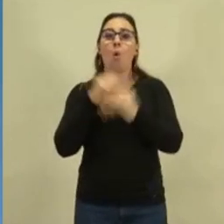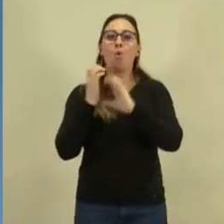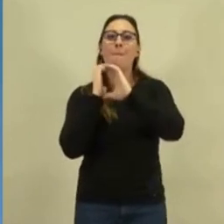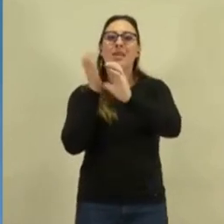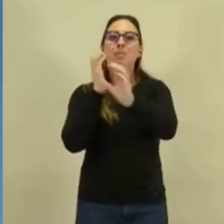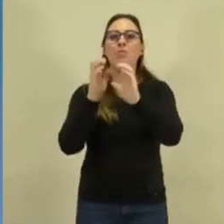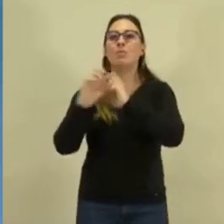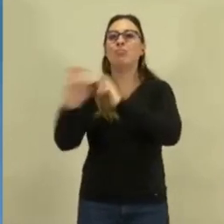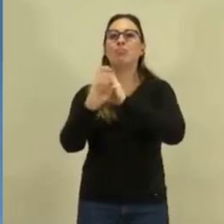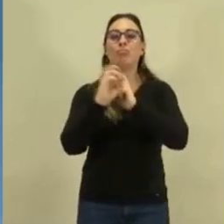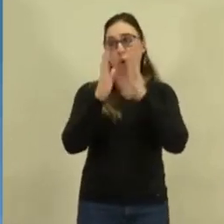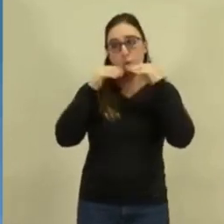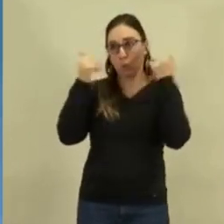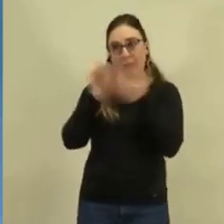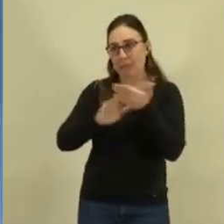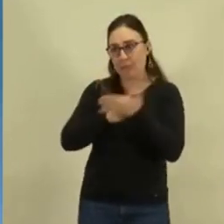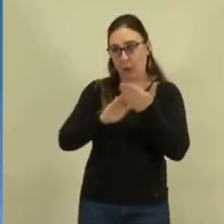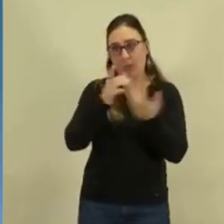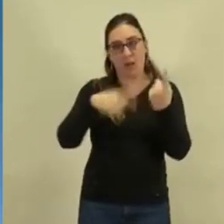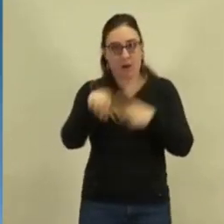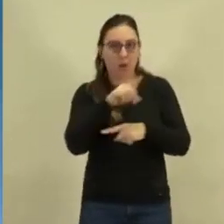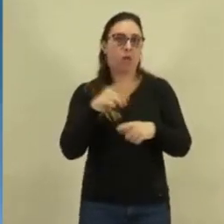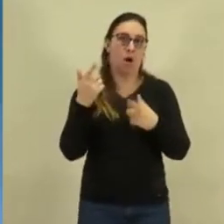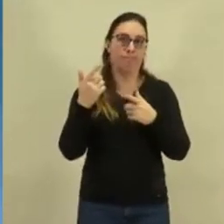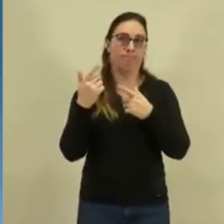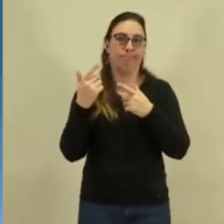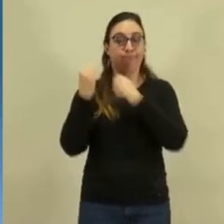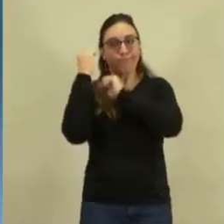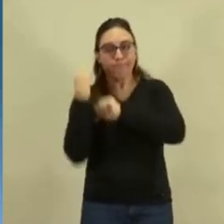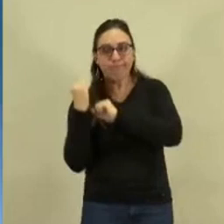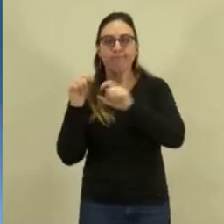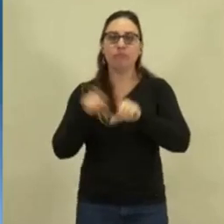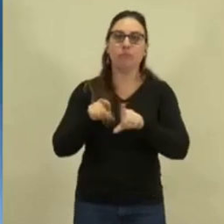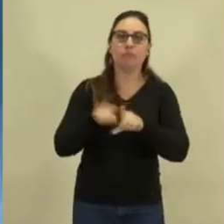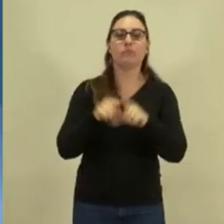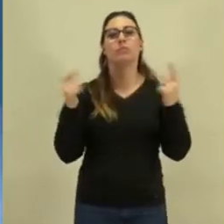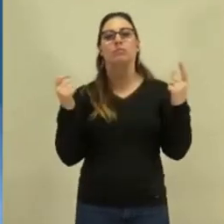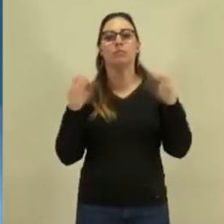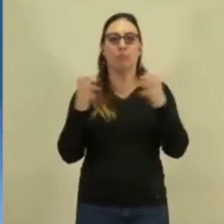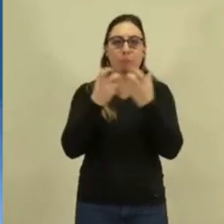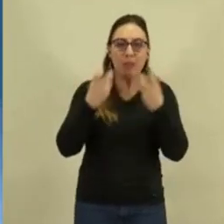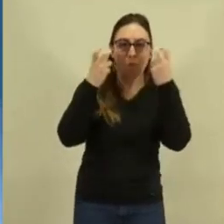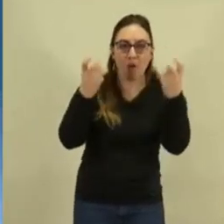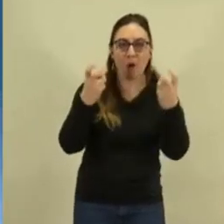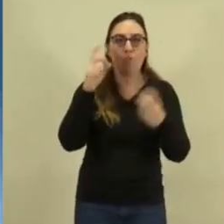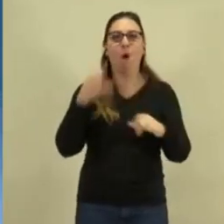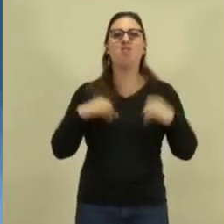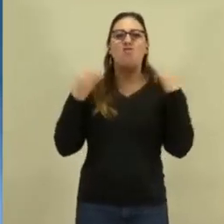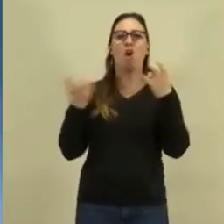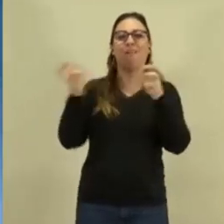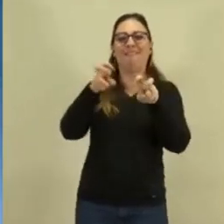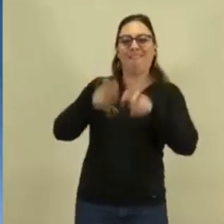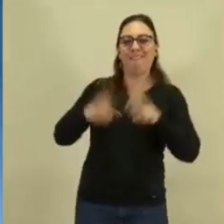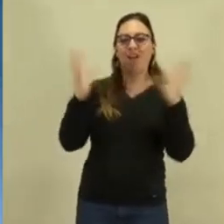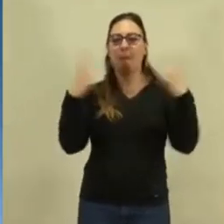jeunes. Ça vous fait sourire, je suis désolé pour eux. Mais ils subissent aussi l'inflation quand il faut qu'ils amènent les jeunes sur